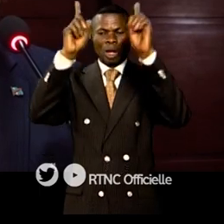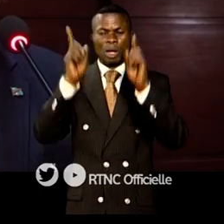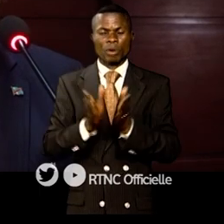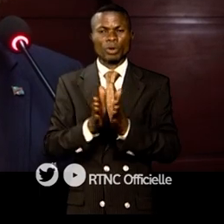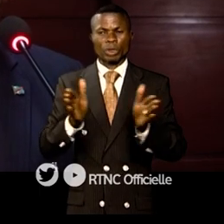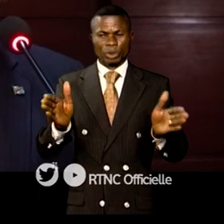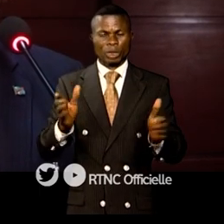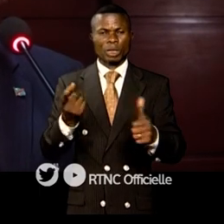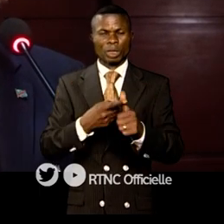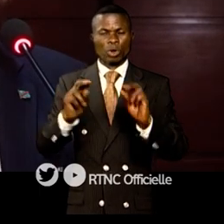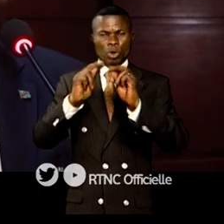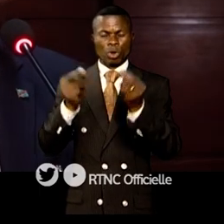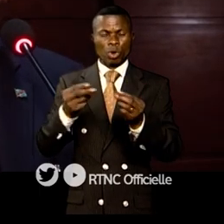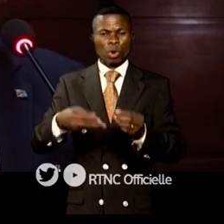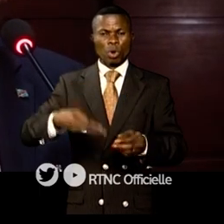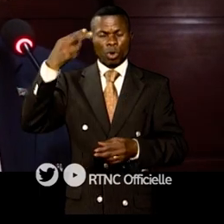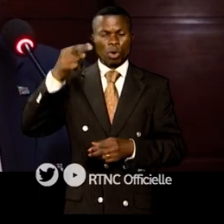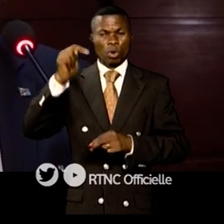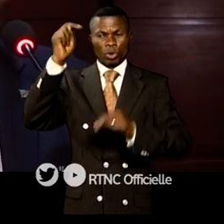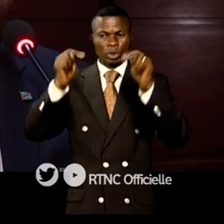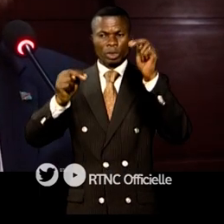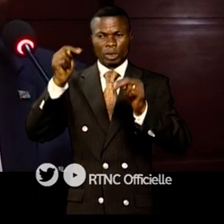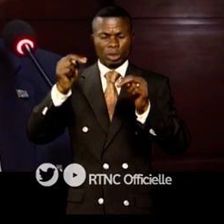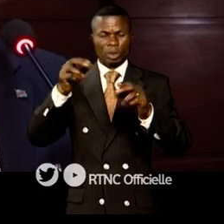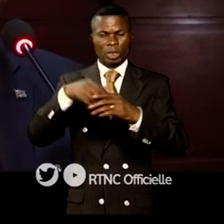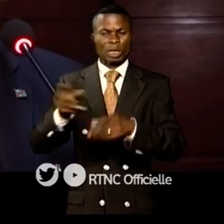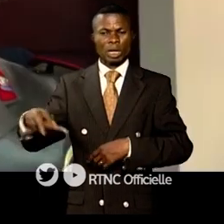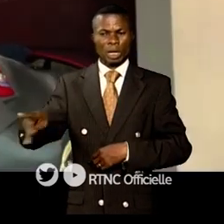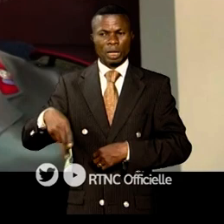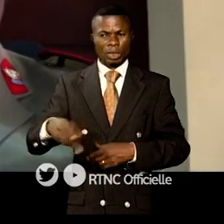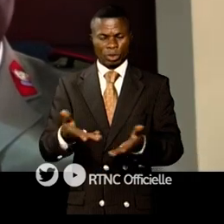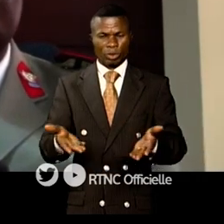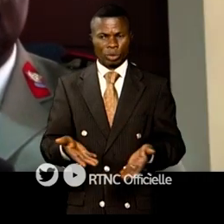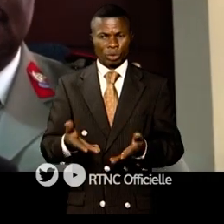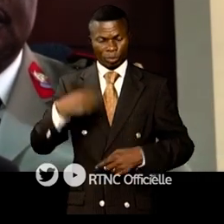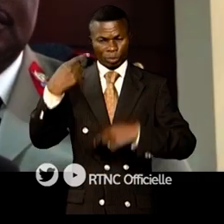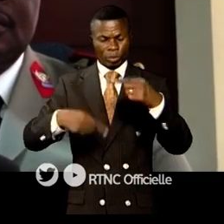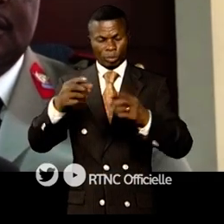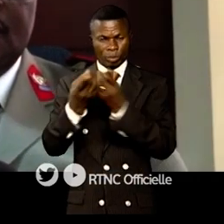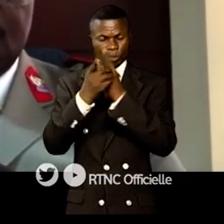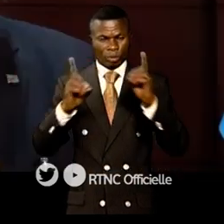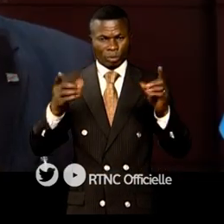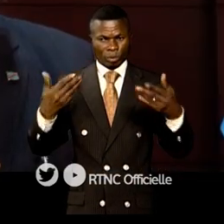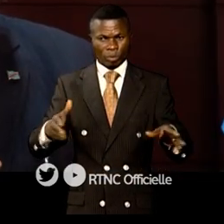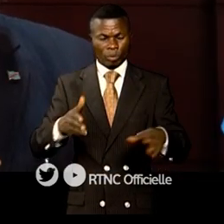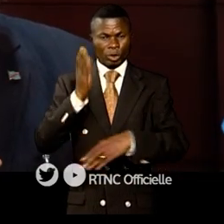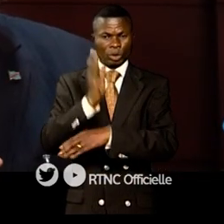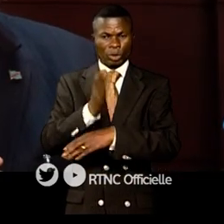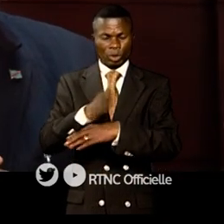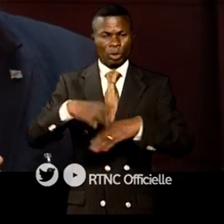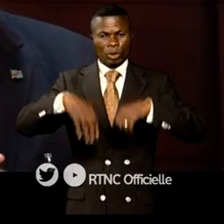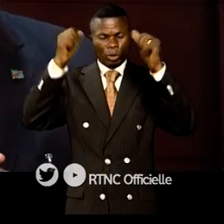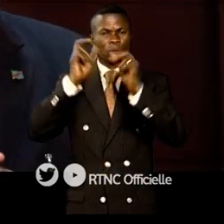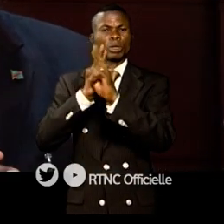collège de haut niveau régional. Après débats et délibérations, le Conseil a adopté